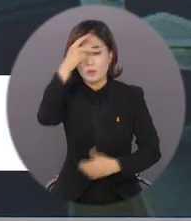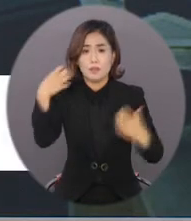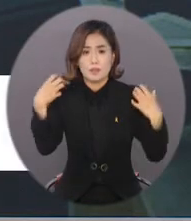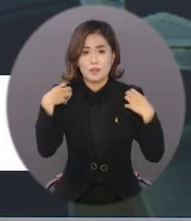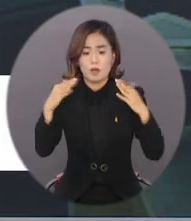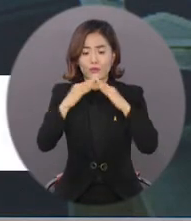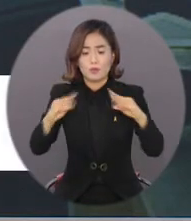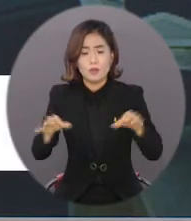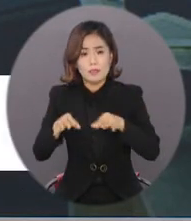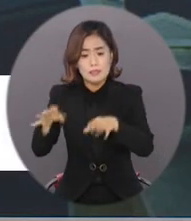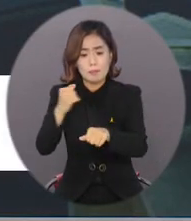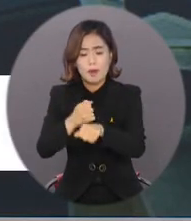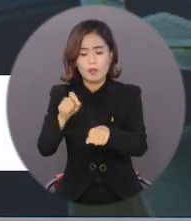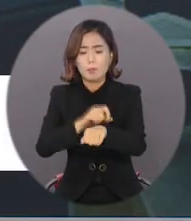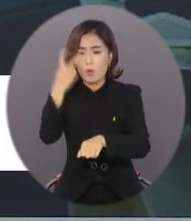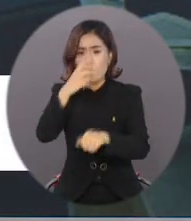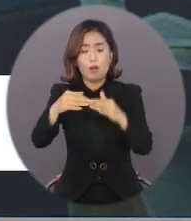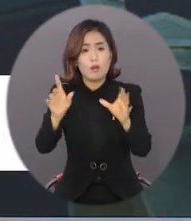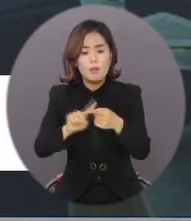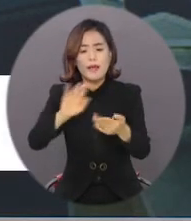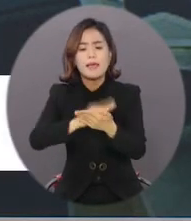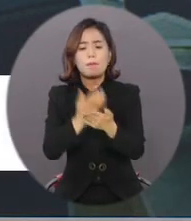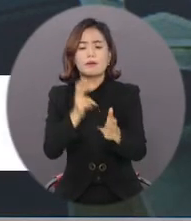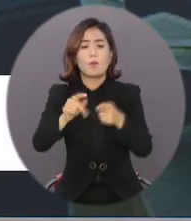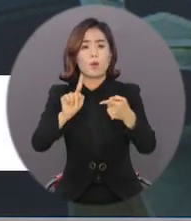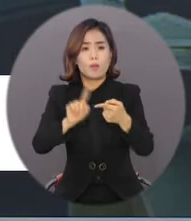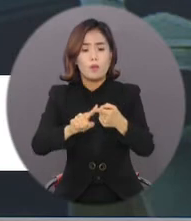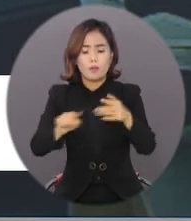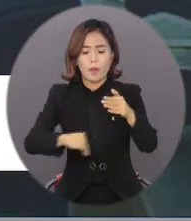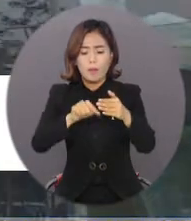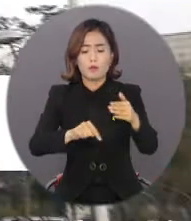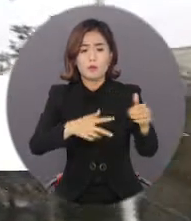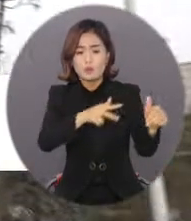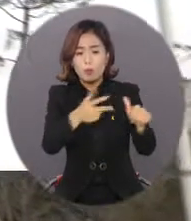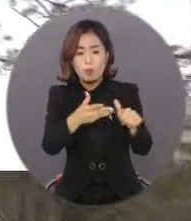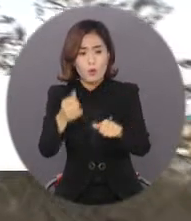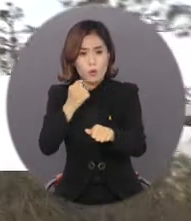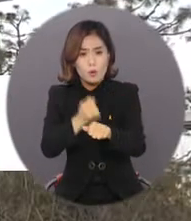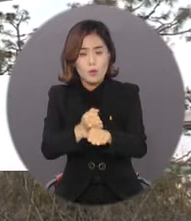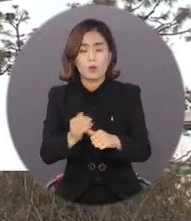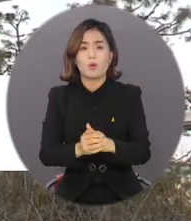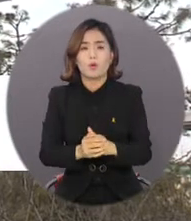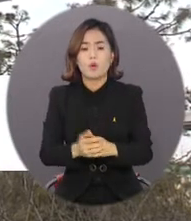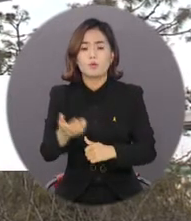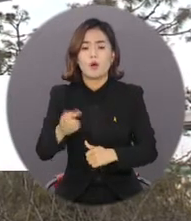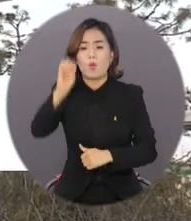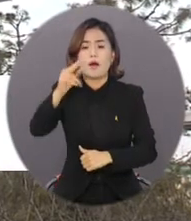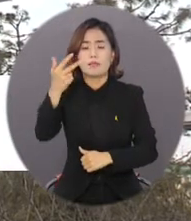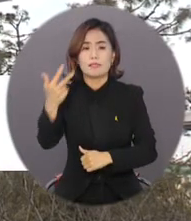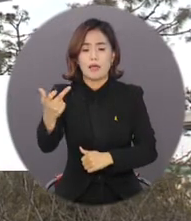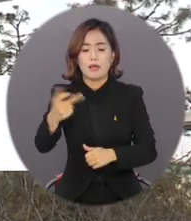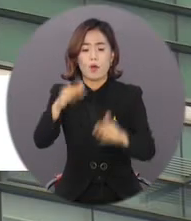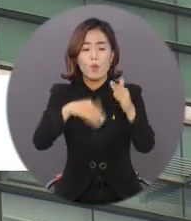광주경찰청 부동산투기특별수사대는 부동산 개발 사업과 관련된 내부 정보를 이용해 투기를 일삼은 혐의로 전직